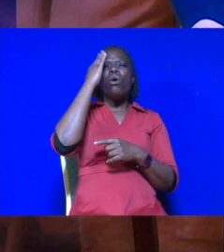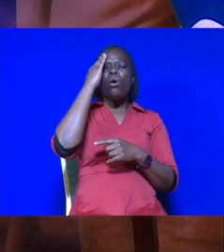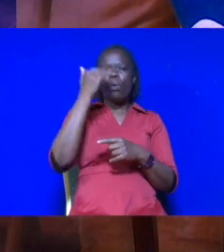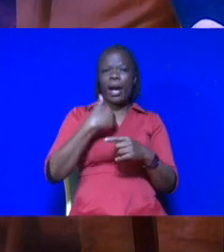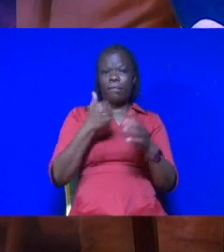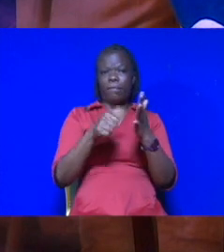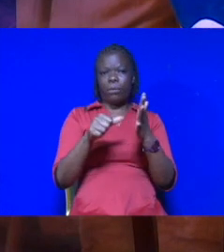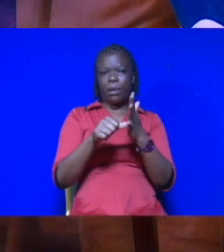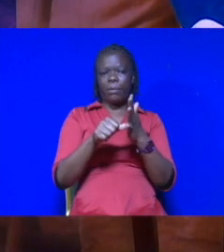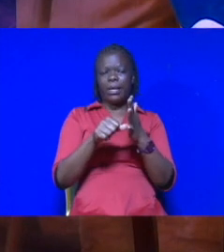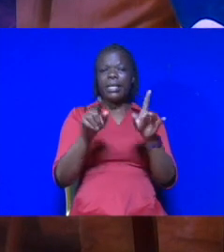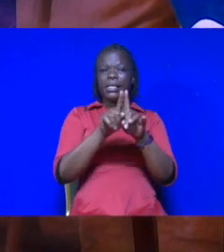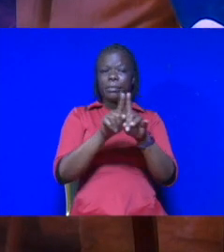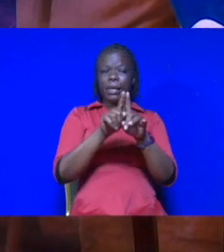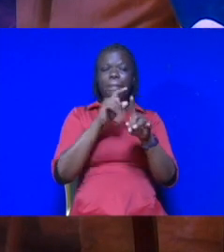ndugu zangu katika maisha yetu,